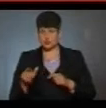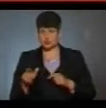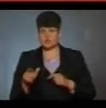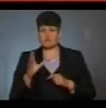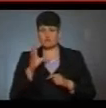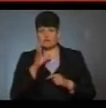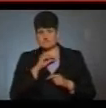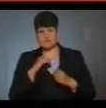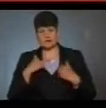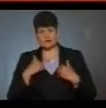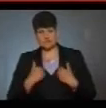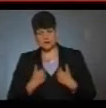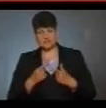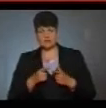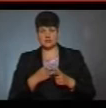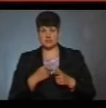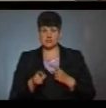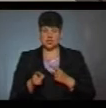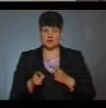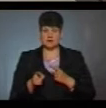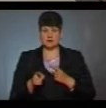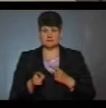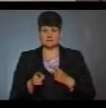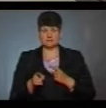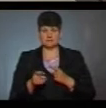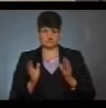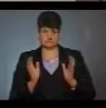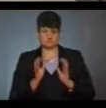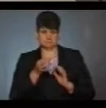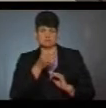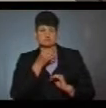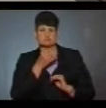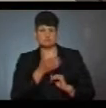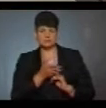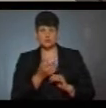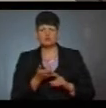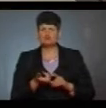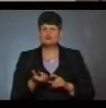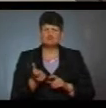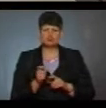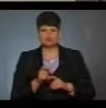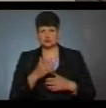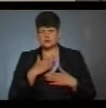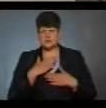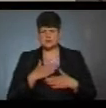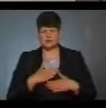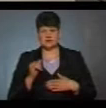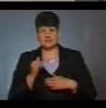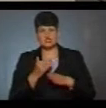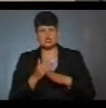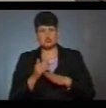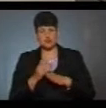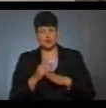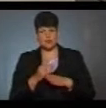встигли розчаруватись, чи, скажімо так, тенденції збереглись. Дуже задоволений і частково